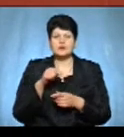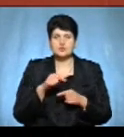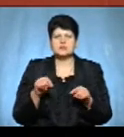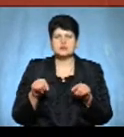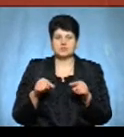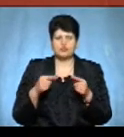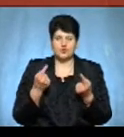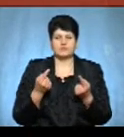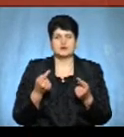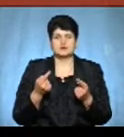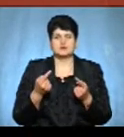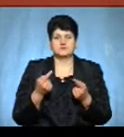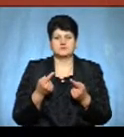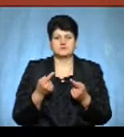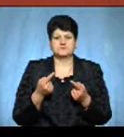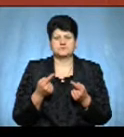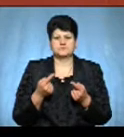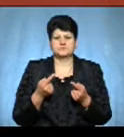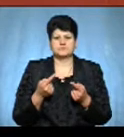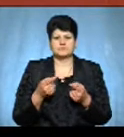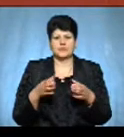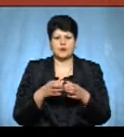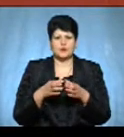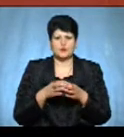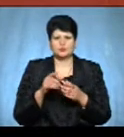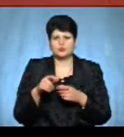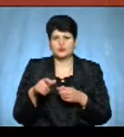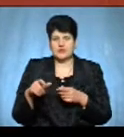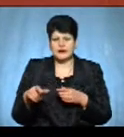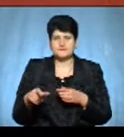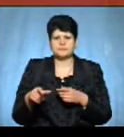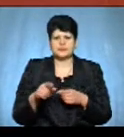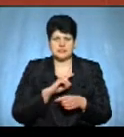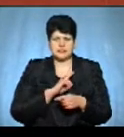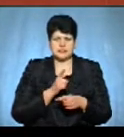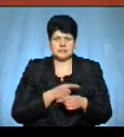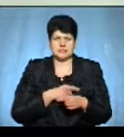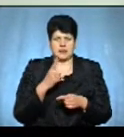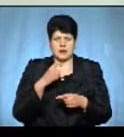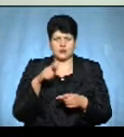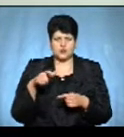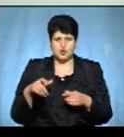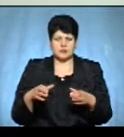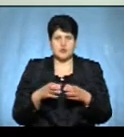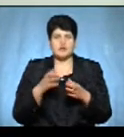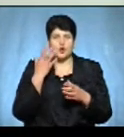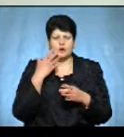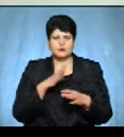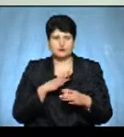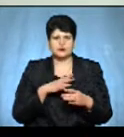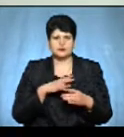вже створювалося з цього, скажімо так, певної когорти людей міцна сотня. І навіть коли були якісь